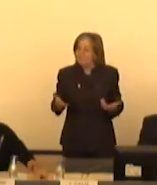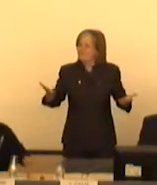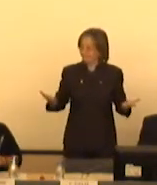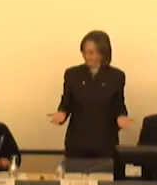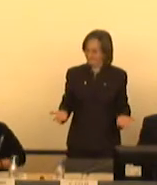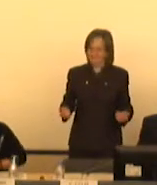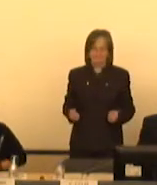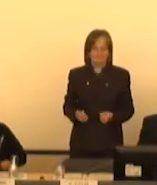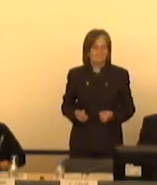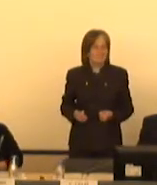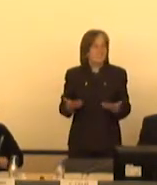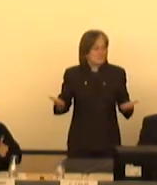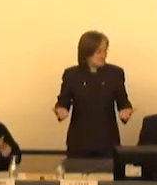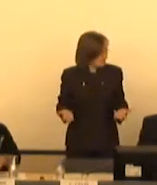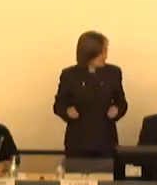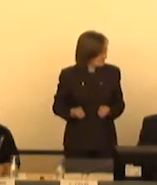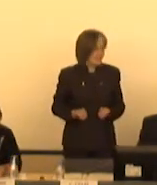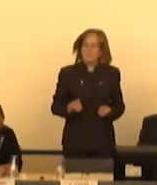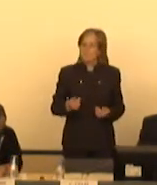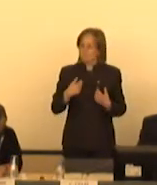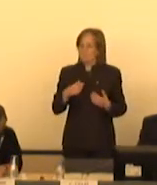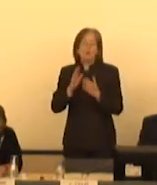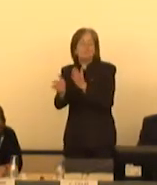Aquest curs és important per diverses raons.